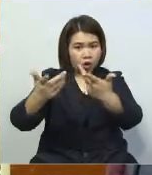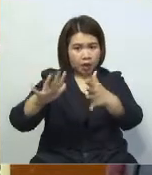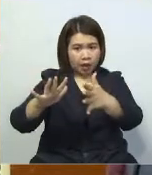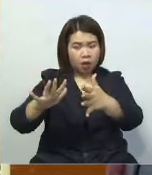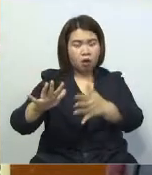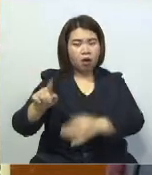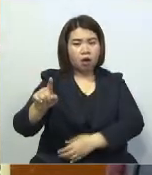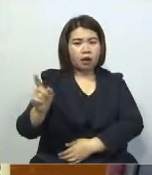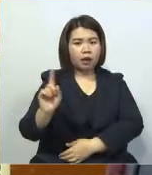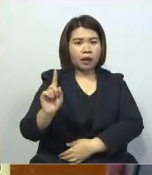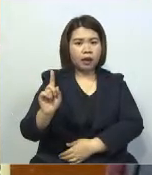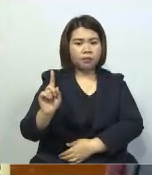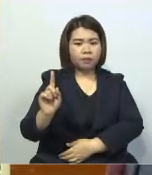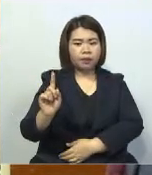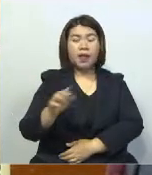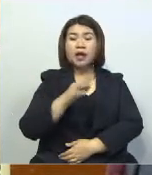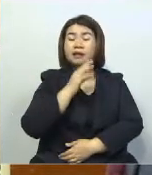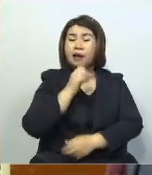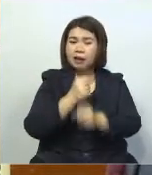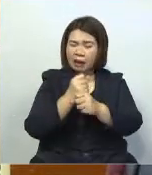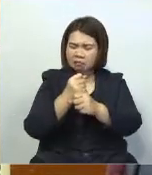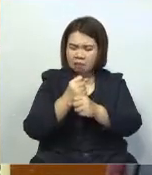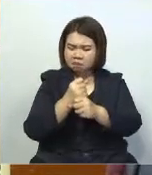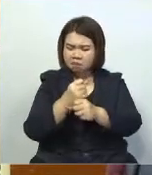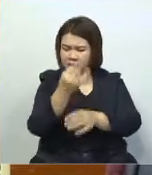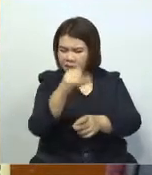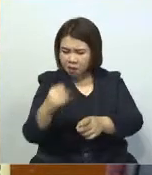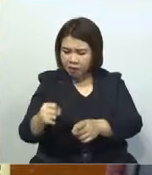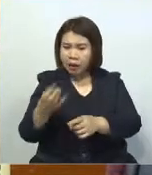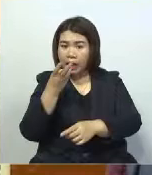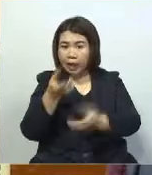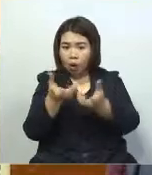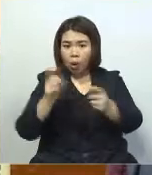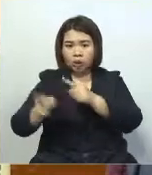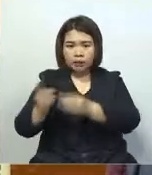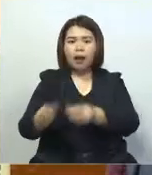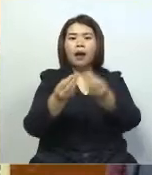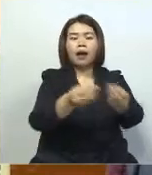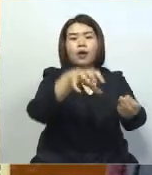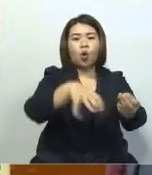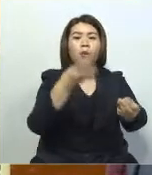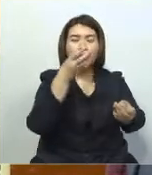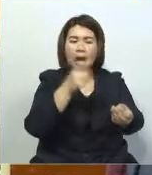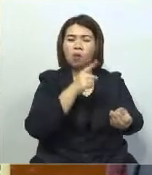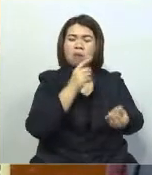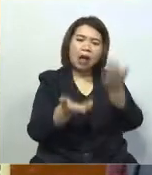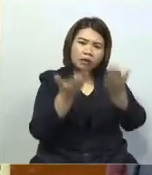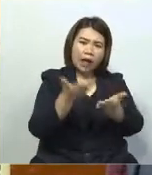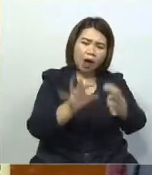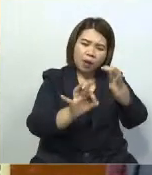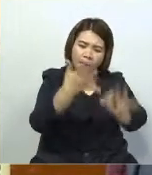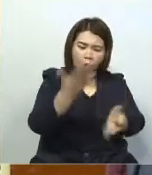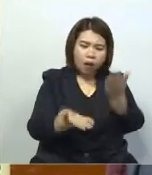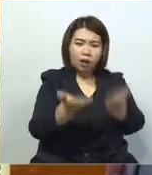าให้ลิฟนะครับข้าวเปลือกนั่นก็ต้องตกเป็นของกรมการค้าที่ไปดำเนินการตามเห็นสมควรจะไปทำลายหรืออะไรก็แล้วแต่นะ